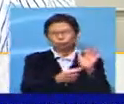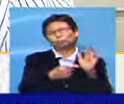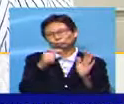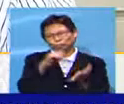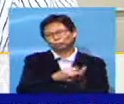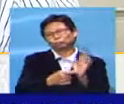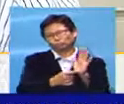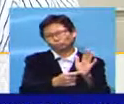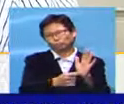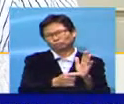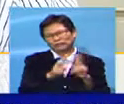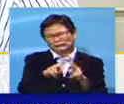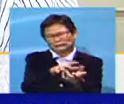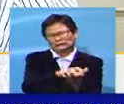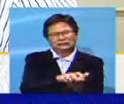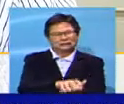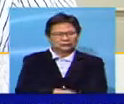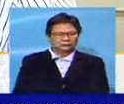betapa rapuhnya ya,